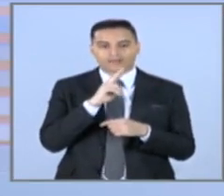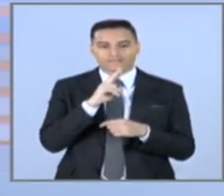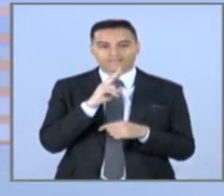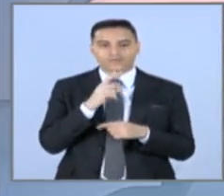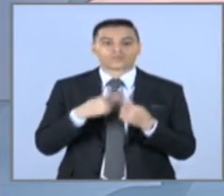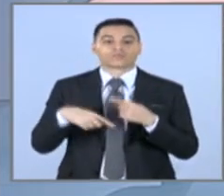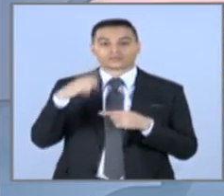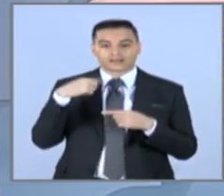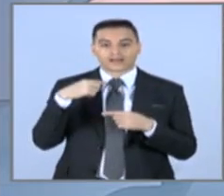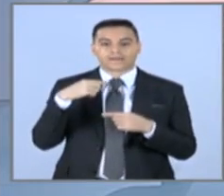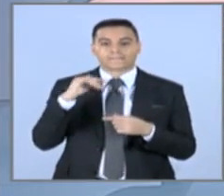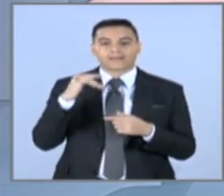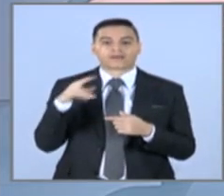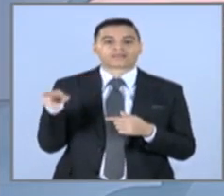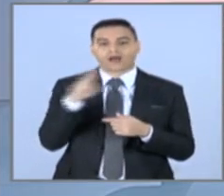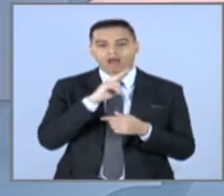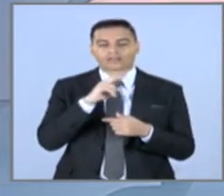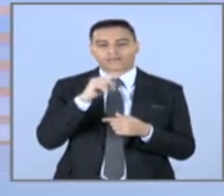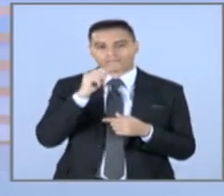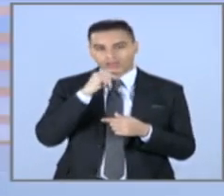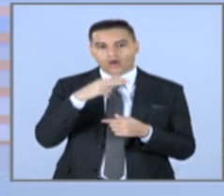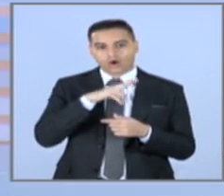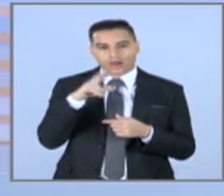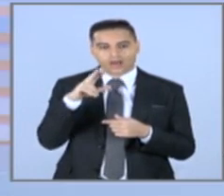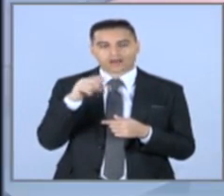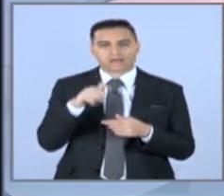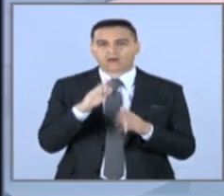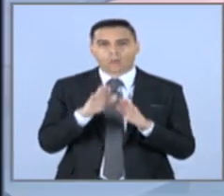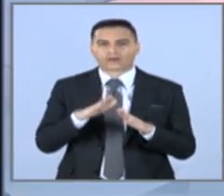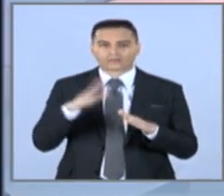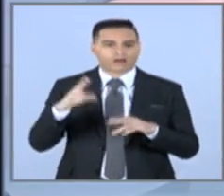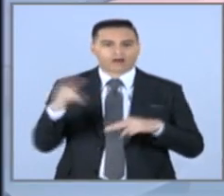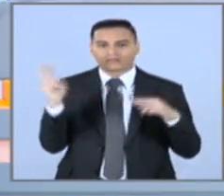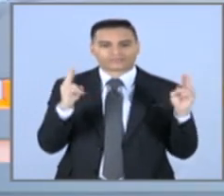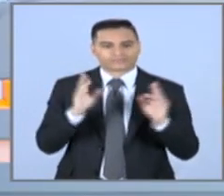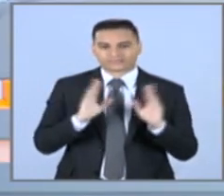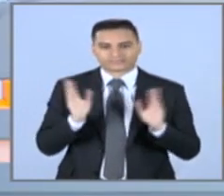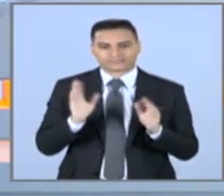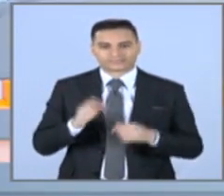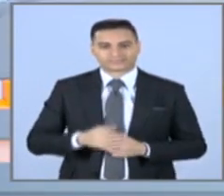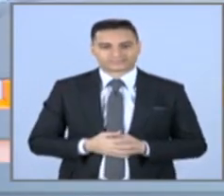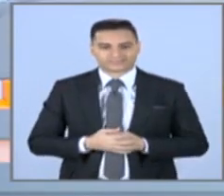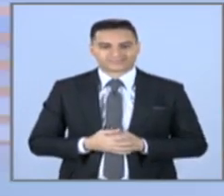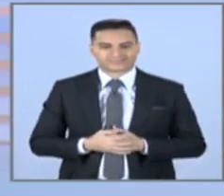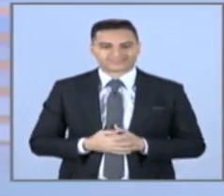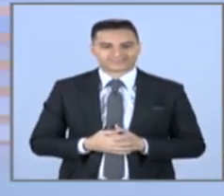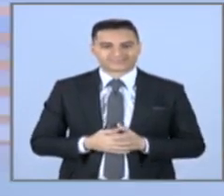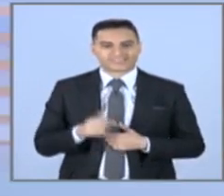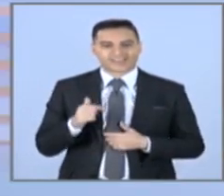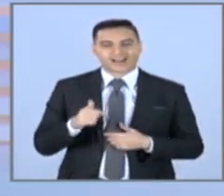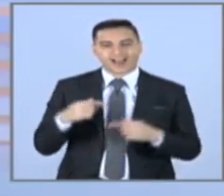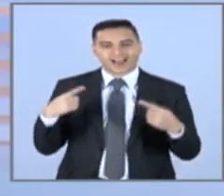دكتور شامل. السؤال اللي قبليه محمد خطف الإجابة من علا. هي كده. هي كده صح. ربنا يوفقهم في.